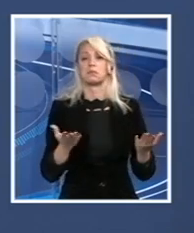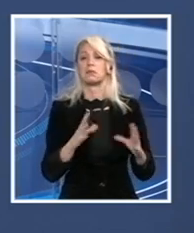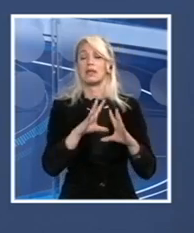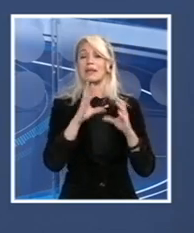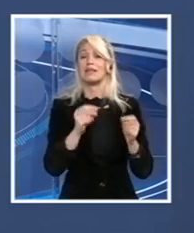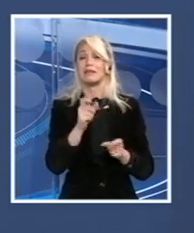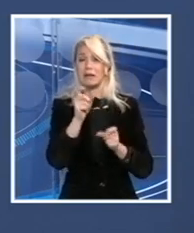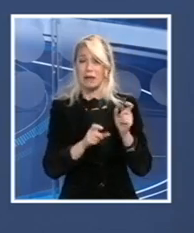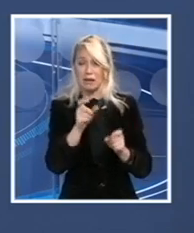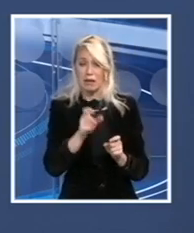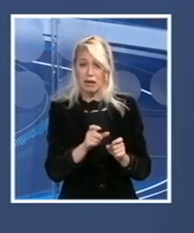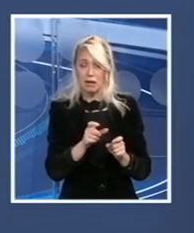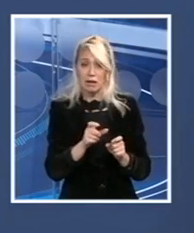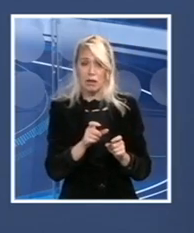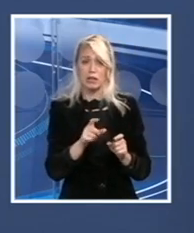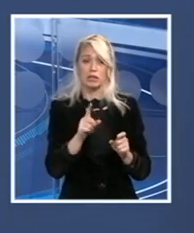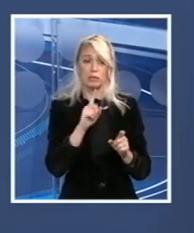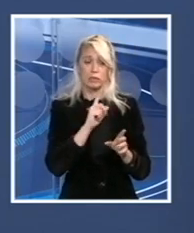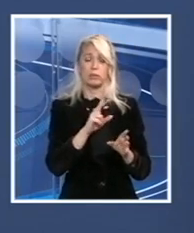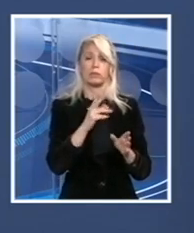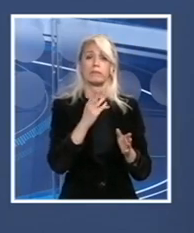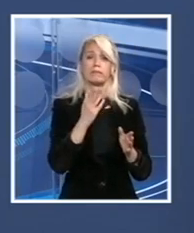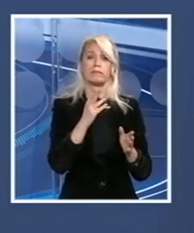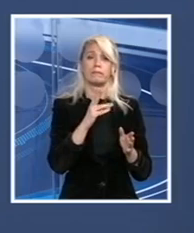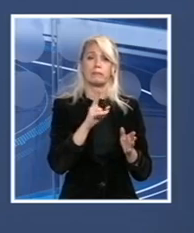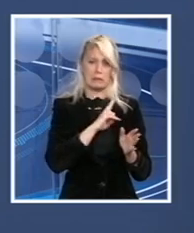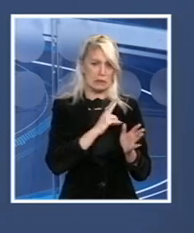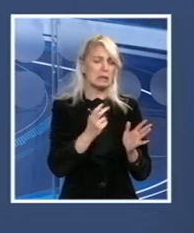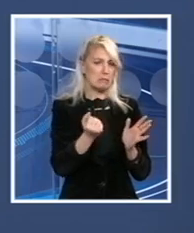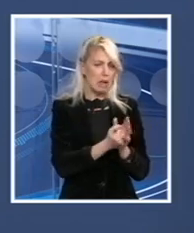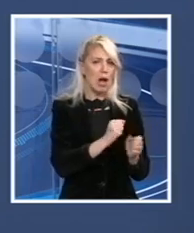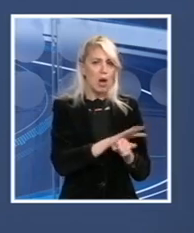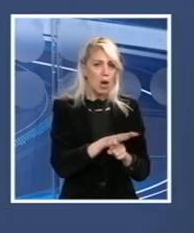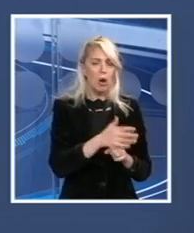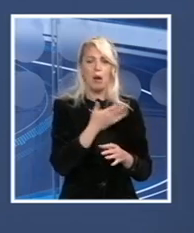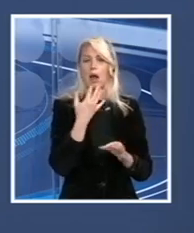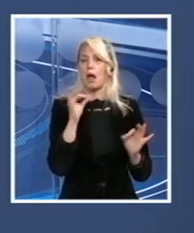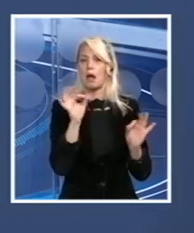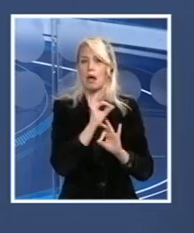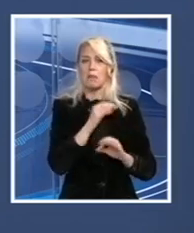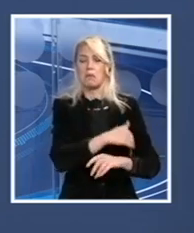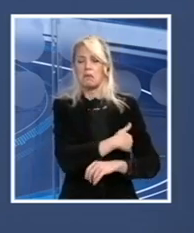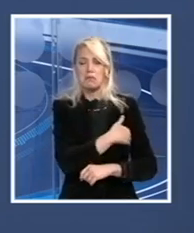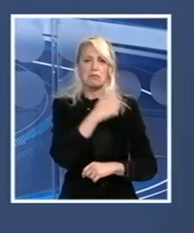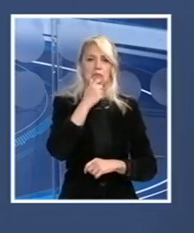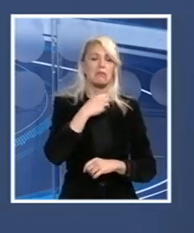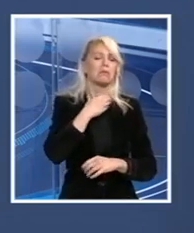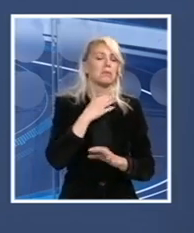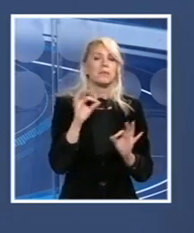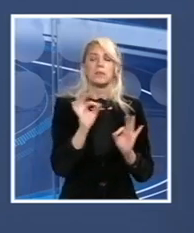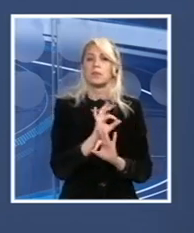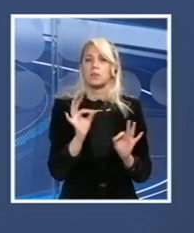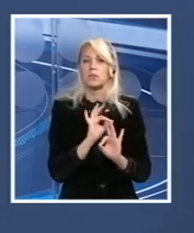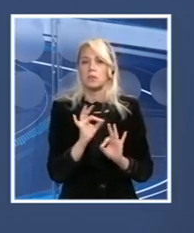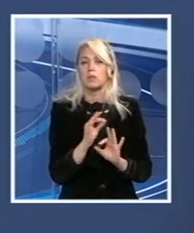za koje je utvrđeno da su inficirane ovim virusom, nemaju nikakvih simptoma i znakova infekcije, ali